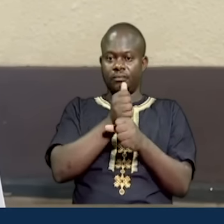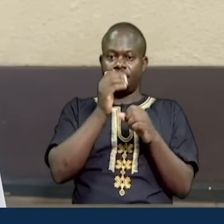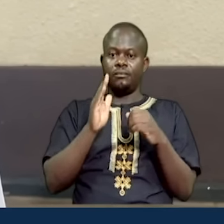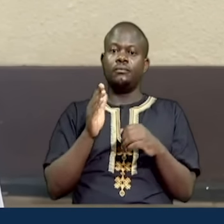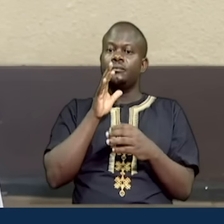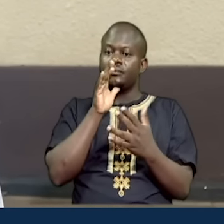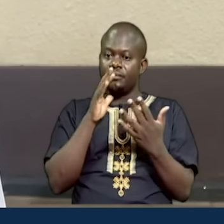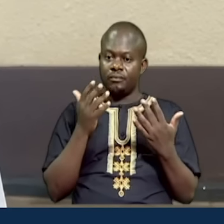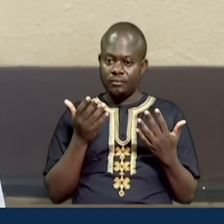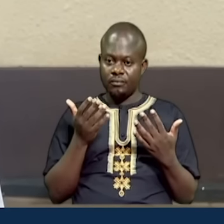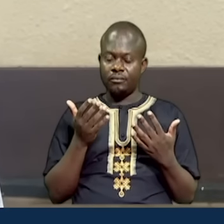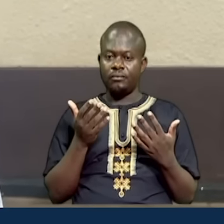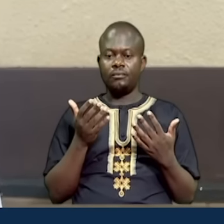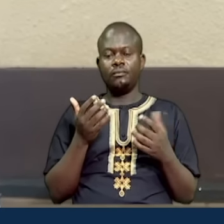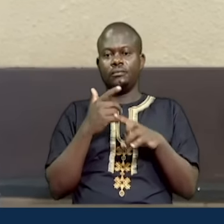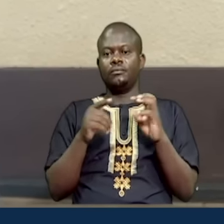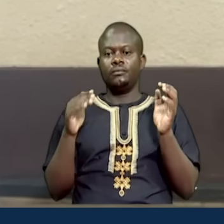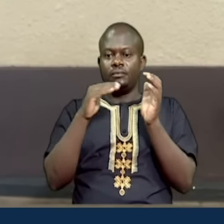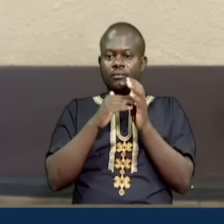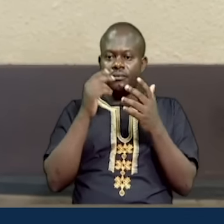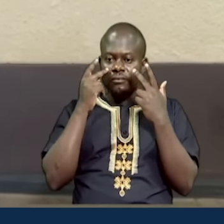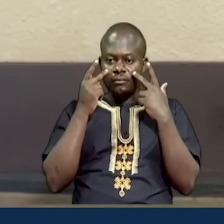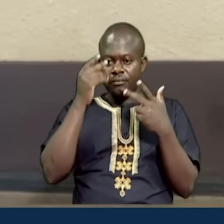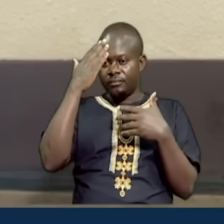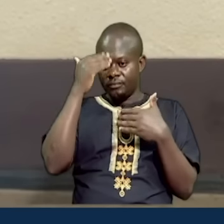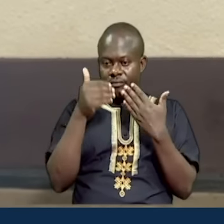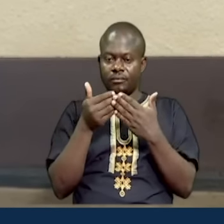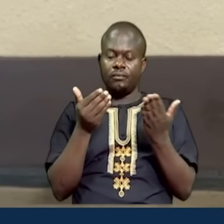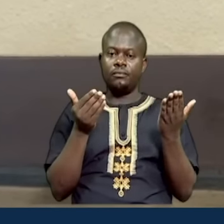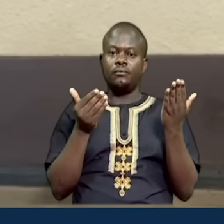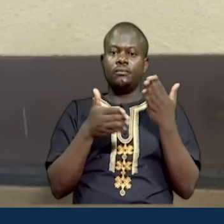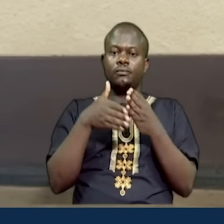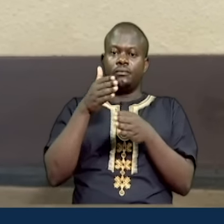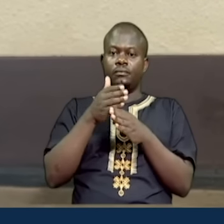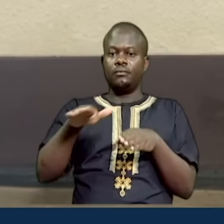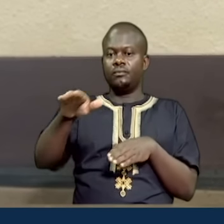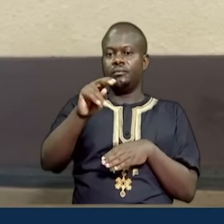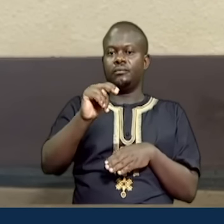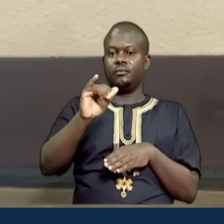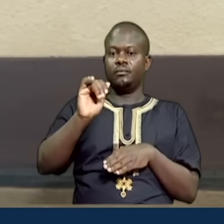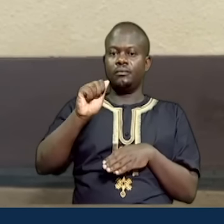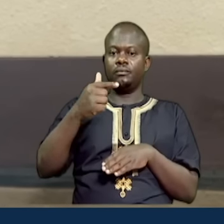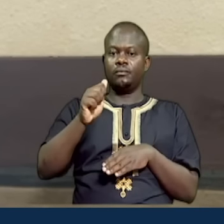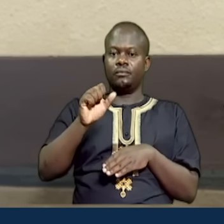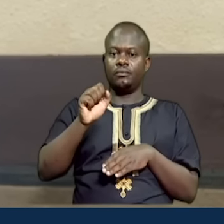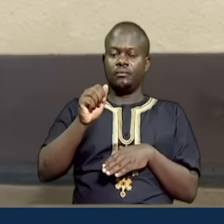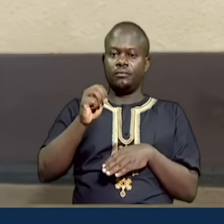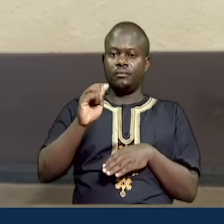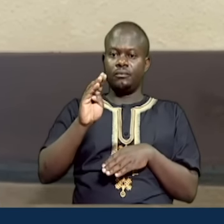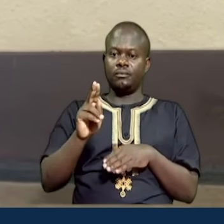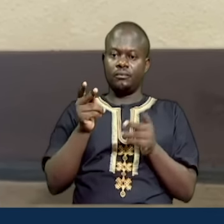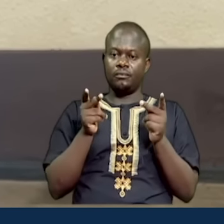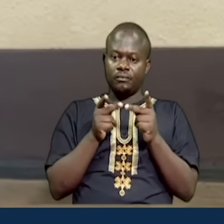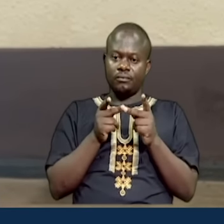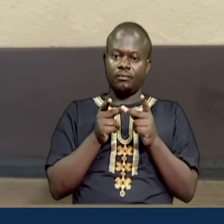turacyategereje. Nanone ugasanga kubera imiturire ya Nyagasambu usanga ari ahantu